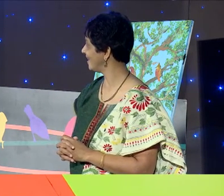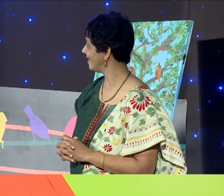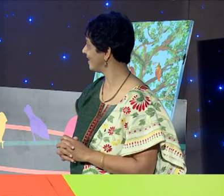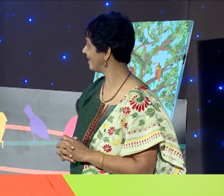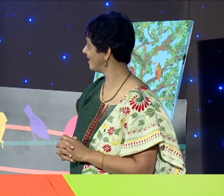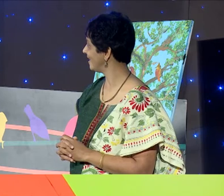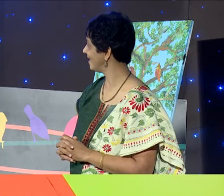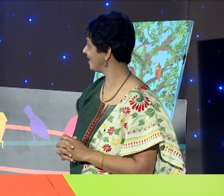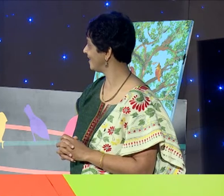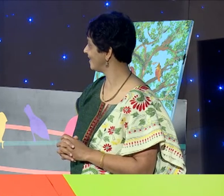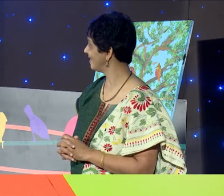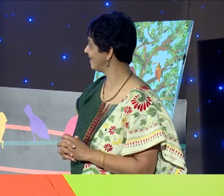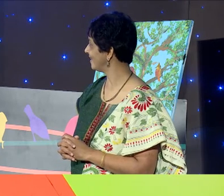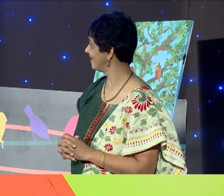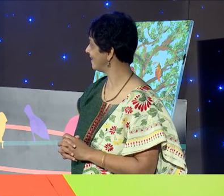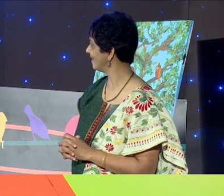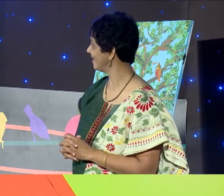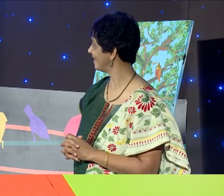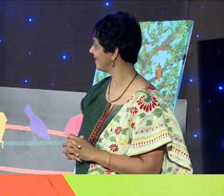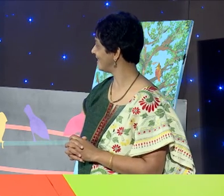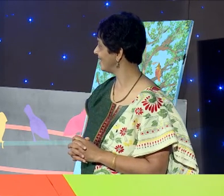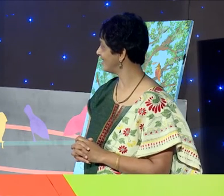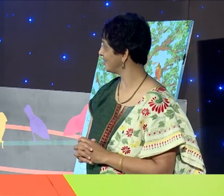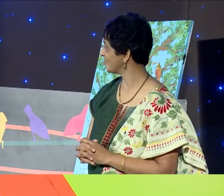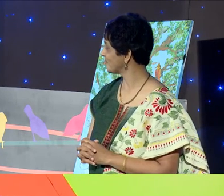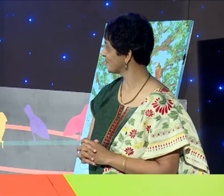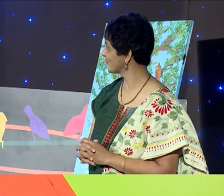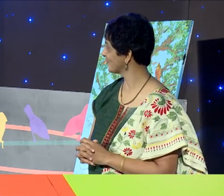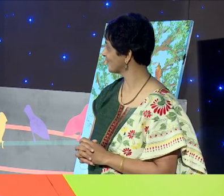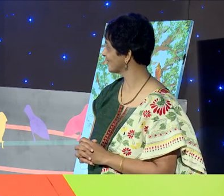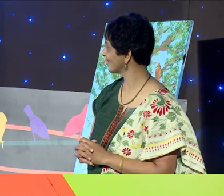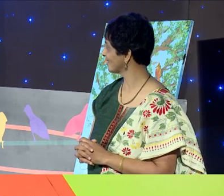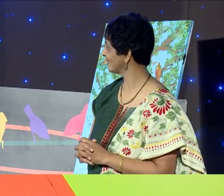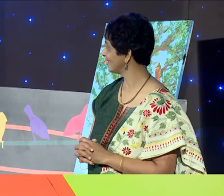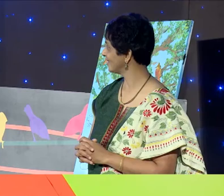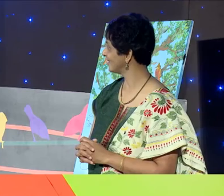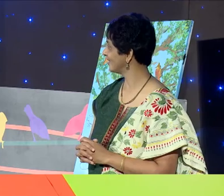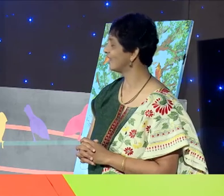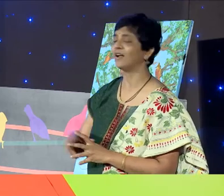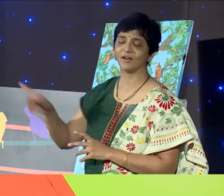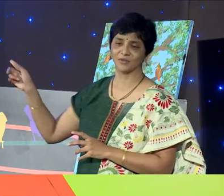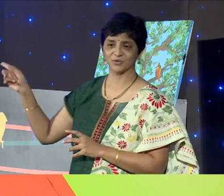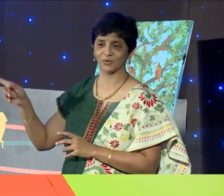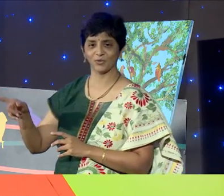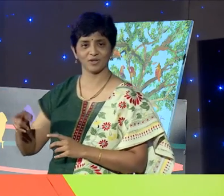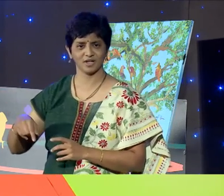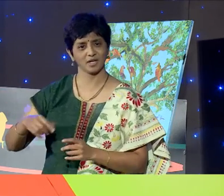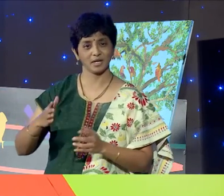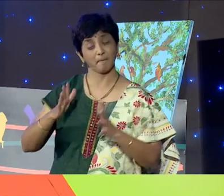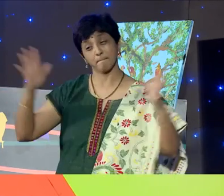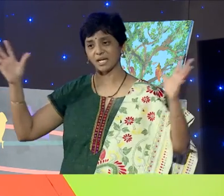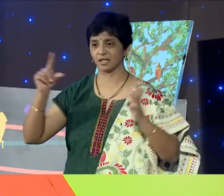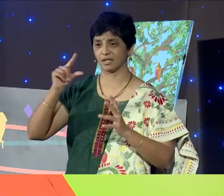और हमारे एक पोलो ग्राउंड है बहुत बड़ा ग्राउंड, वहां पे लेके गई। एक किलोमीटर का बड़ा सा राउंड होता है,